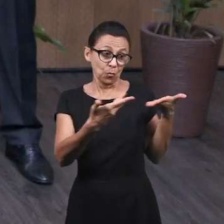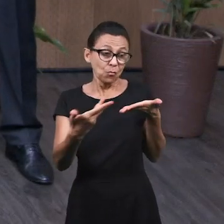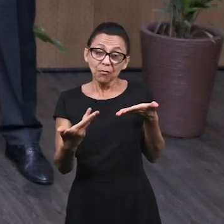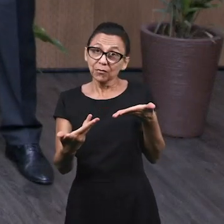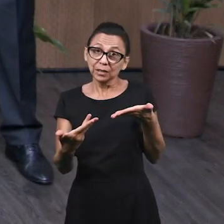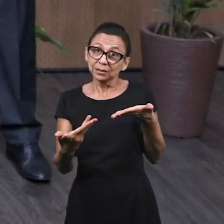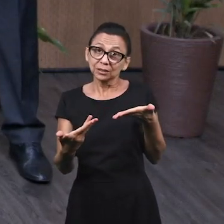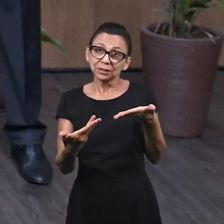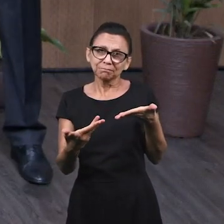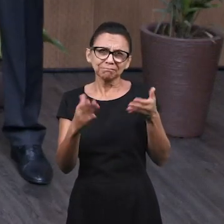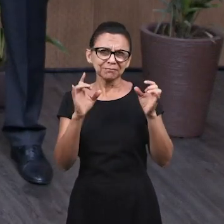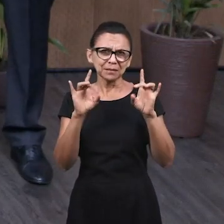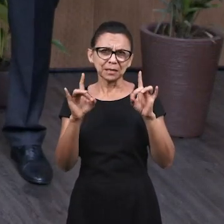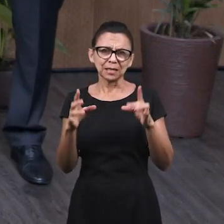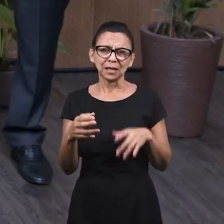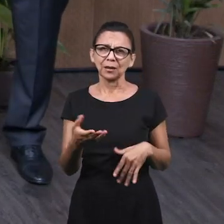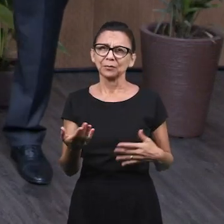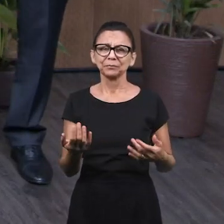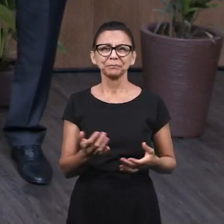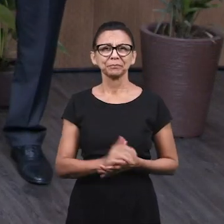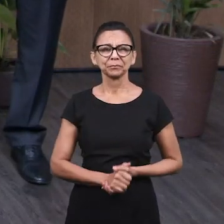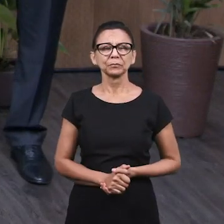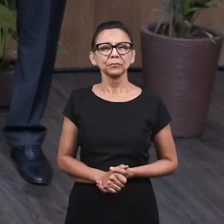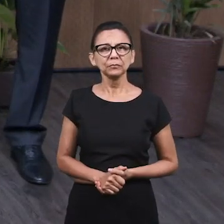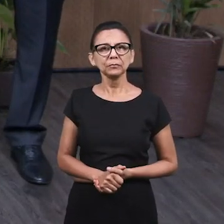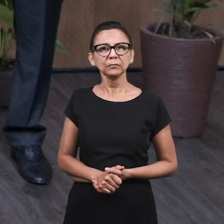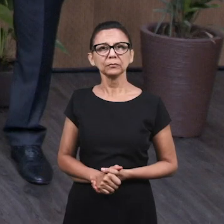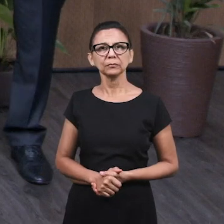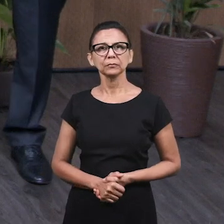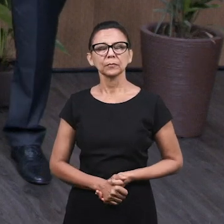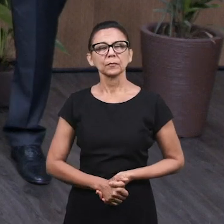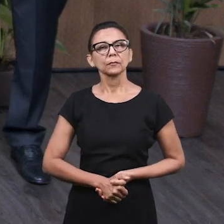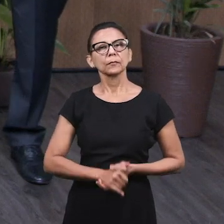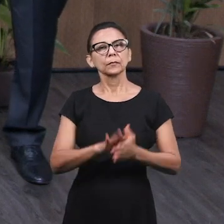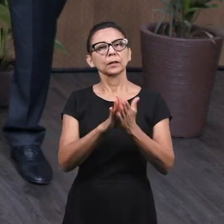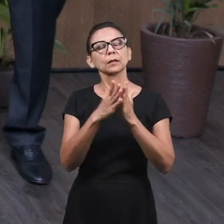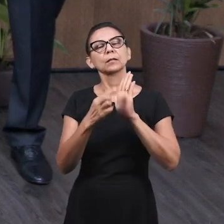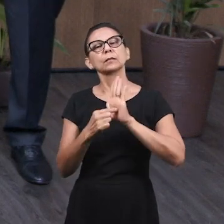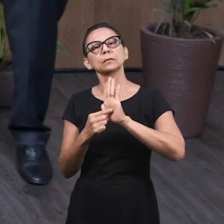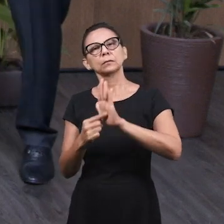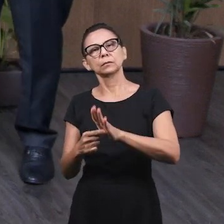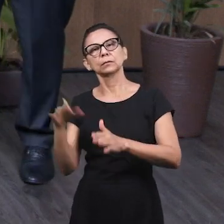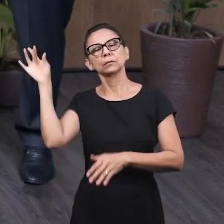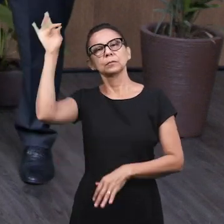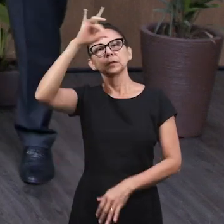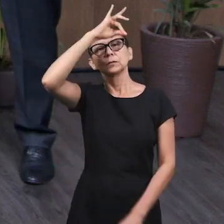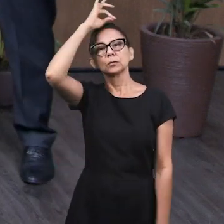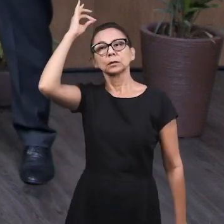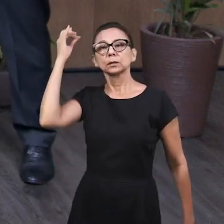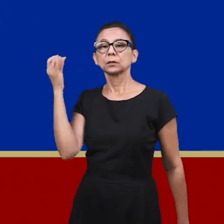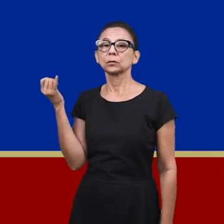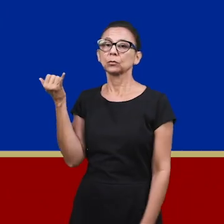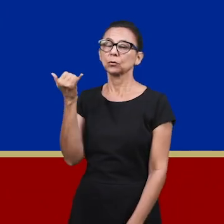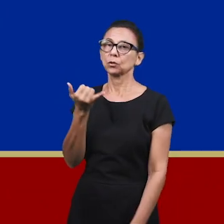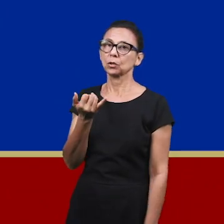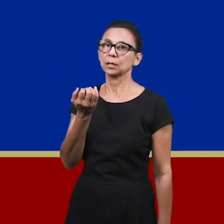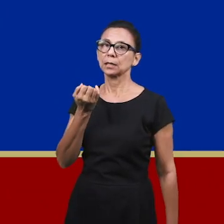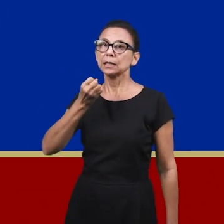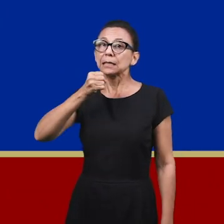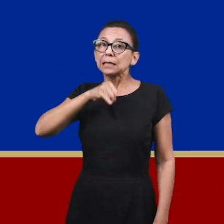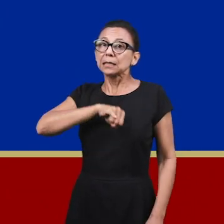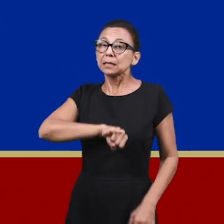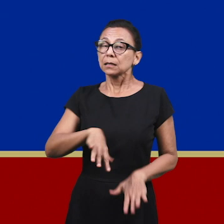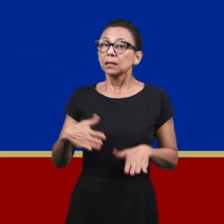parole de Dieu, donc, a palavra de Deus. comme dit le Saint-Esprit, si vous entendez aujourd'hui sa